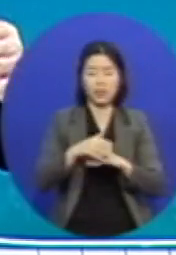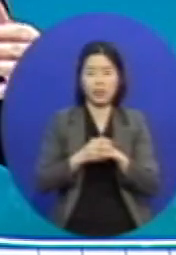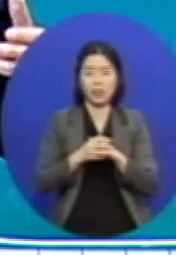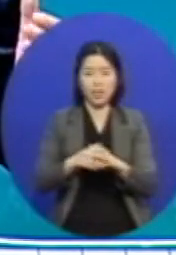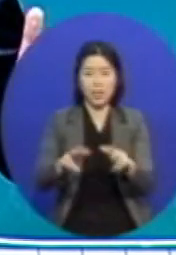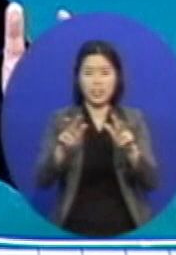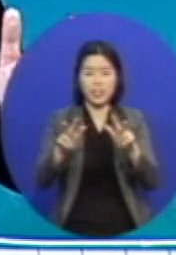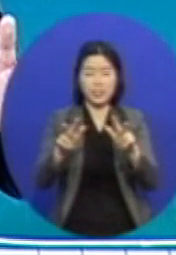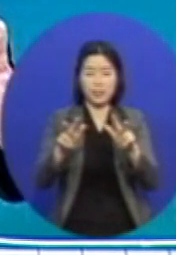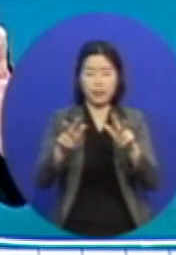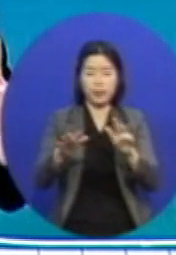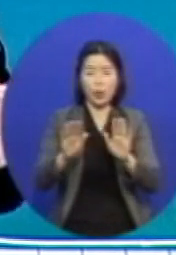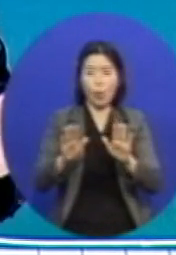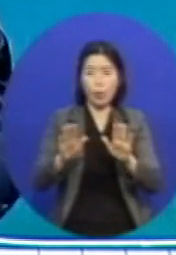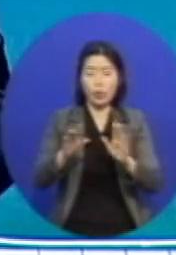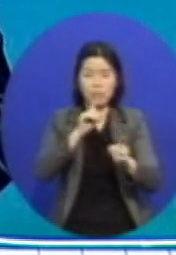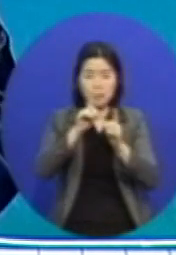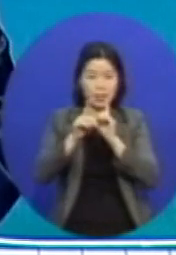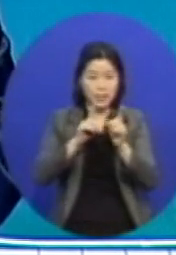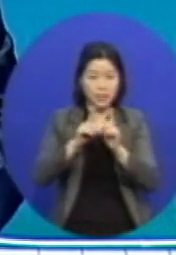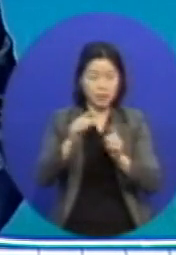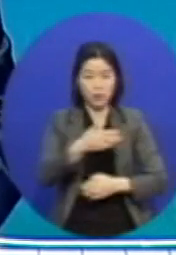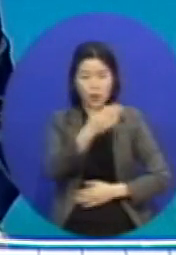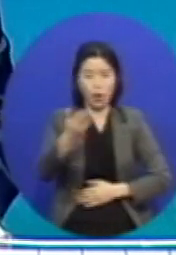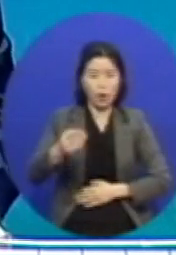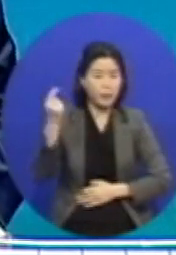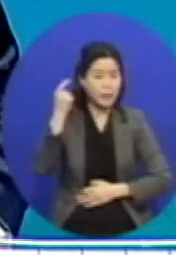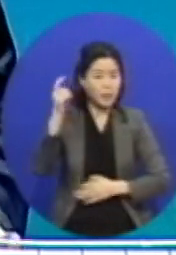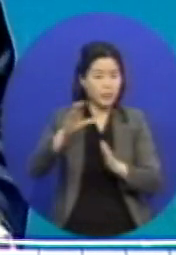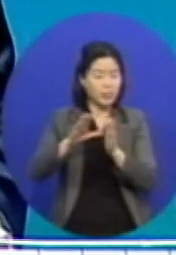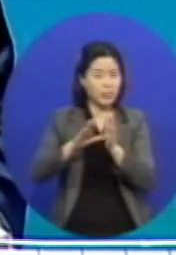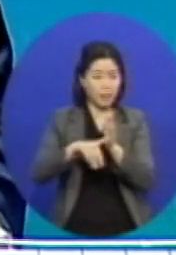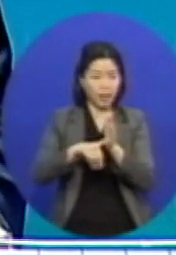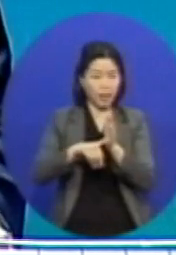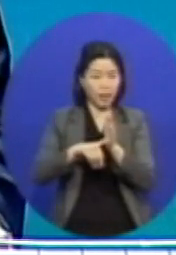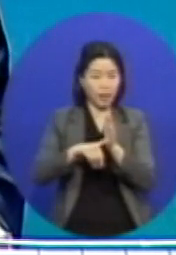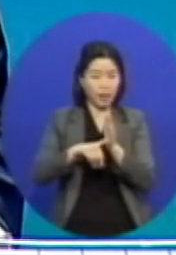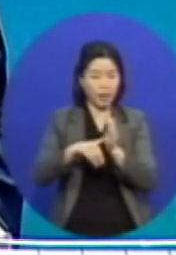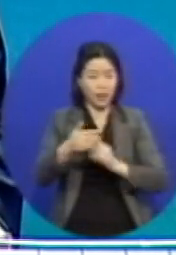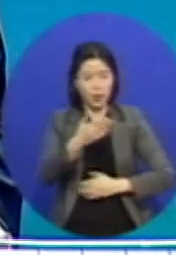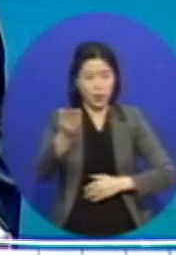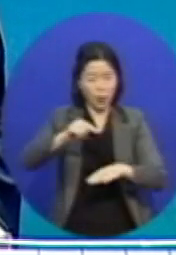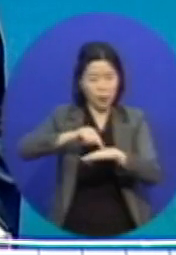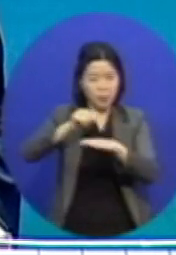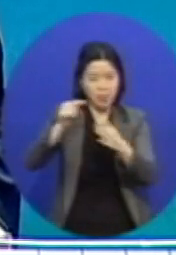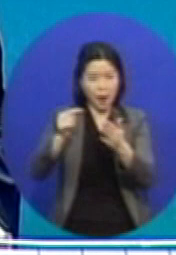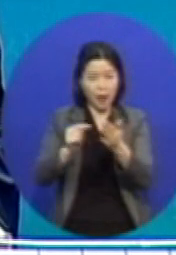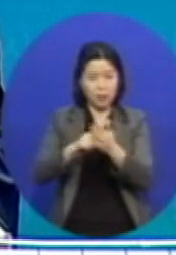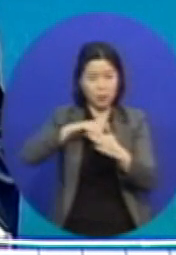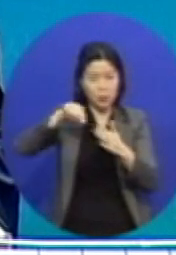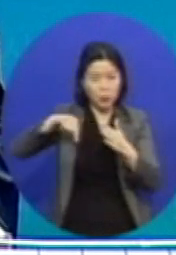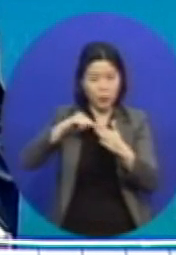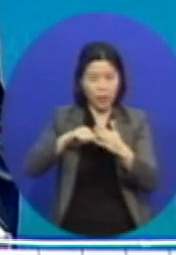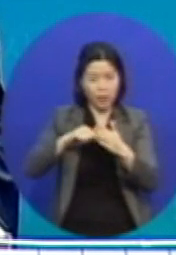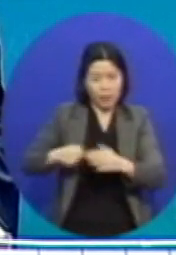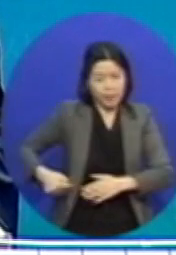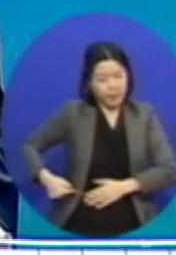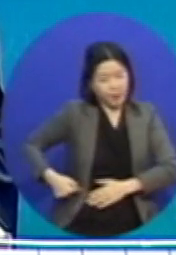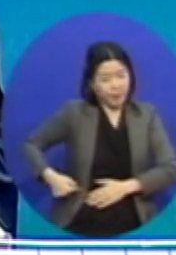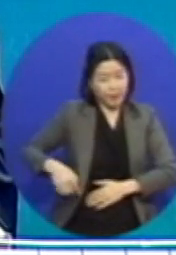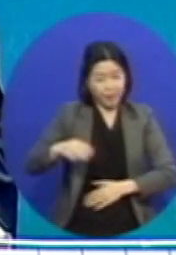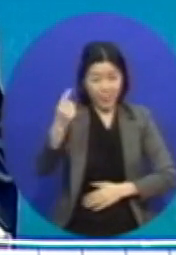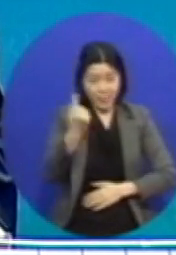지금 오늘 이 말씀을 여러분이 들으실 때에 그 때 아 여러분의 마음에 r 찔림 이